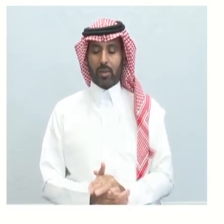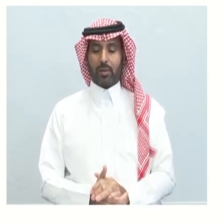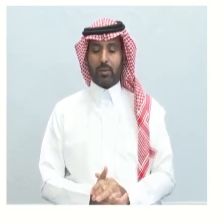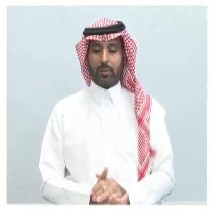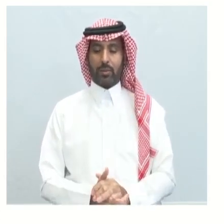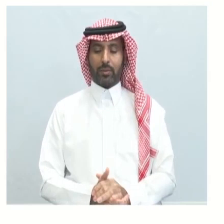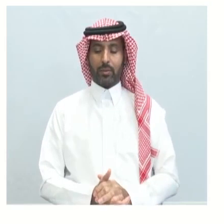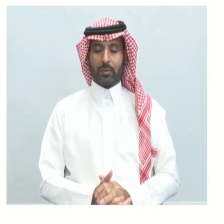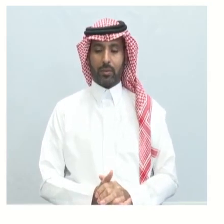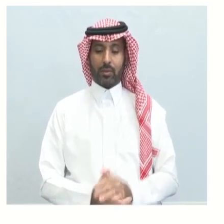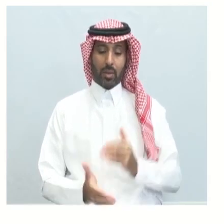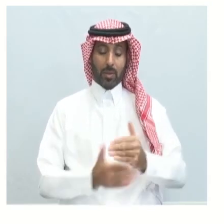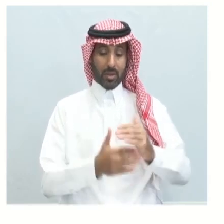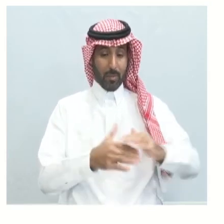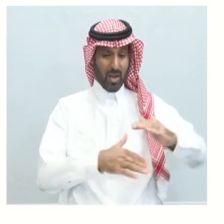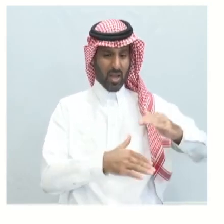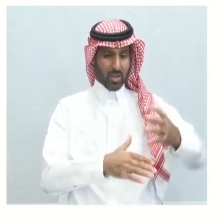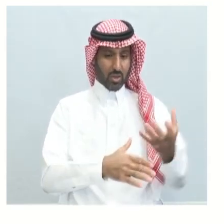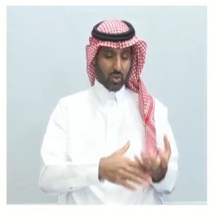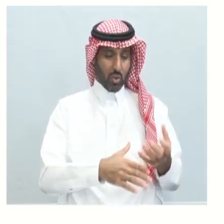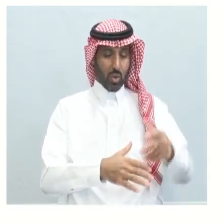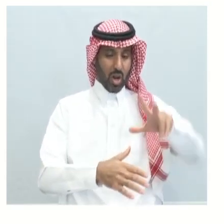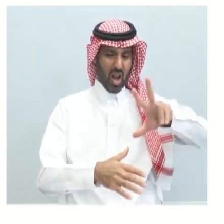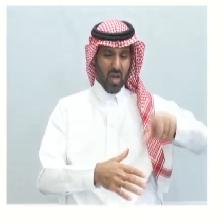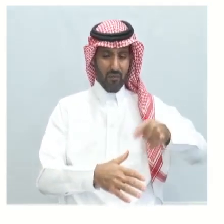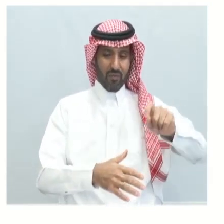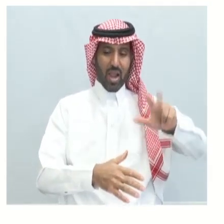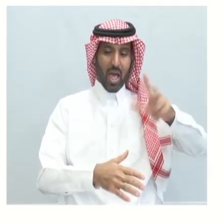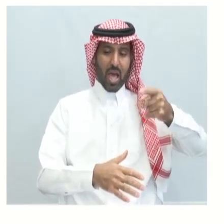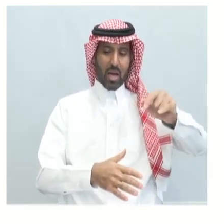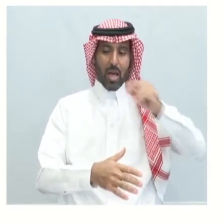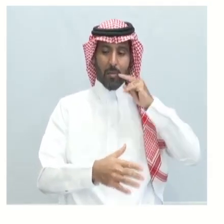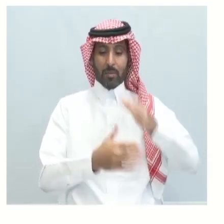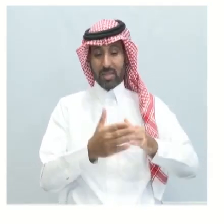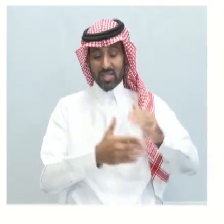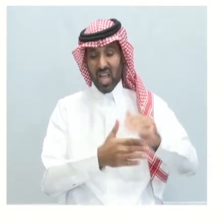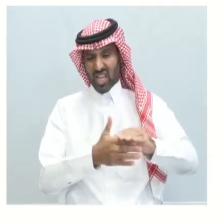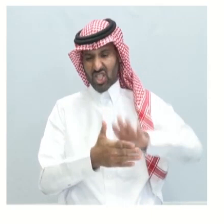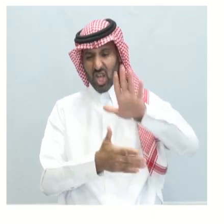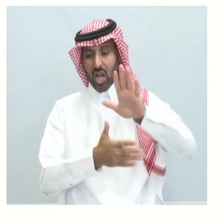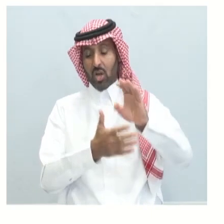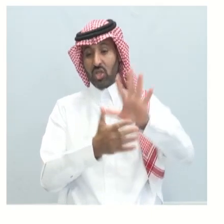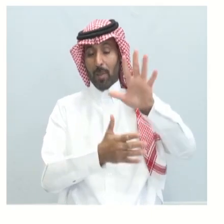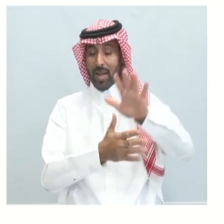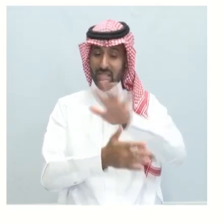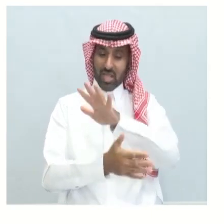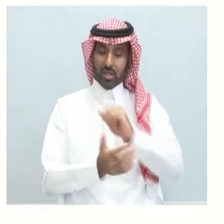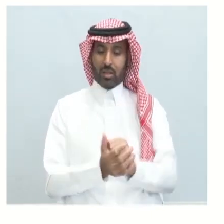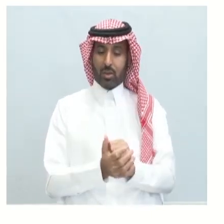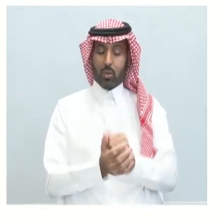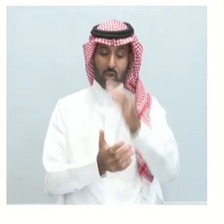العربي تميل طبقات صخور الرف العربي باتجاه الشرق والشمال الشرقي